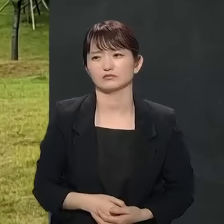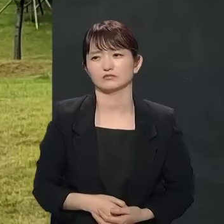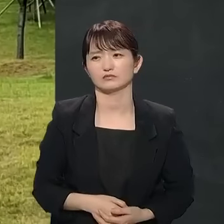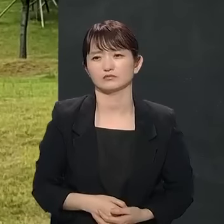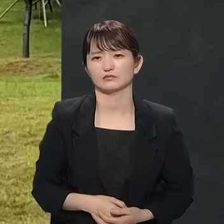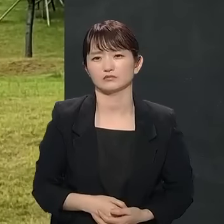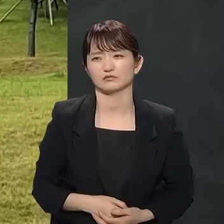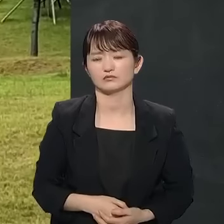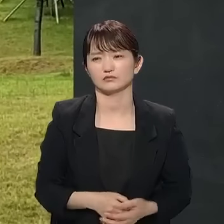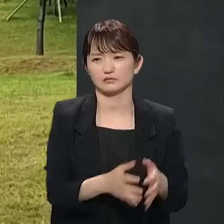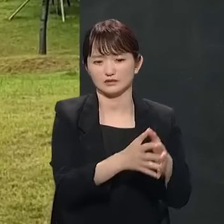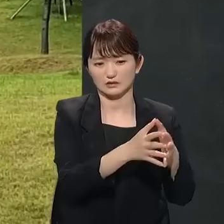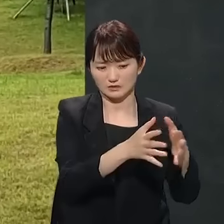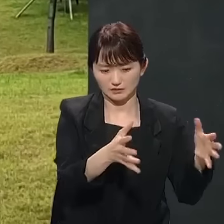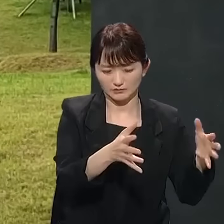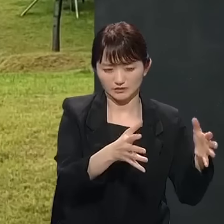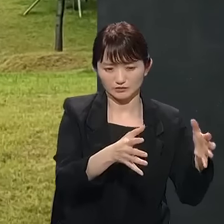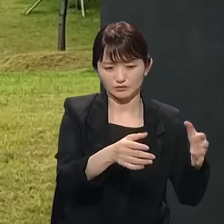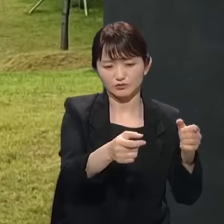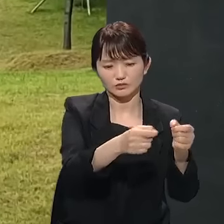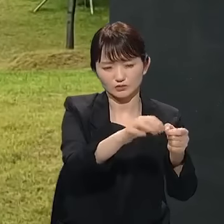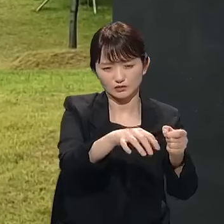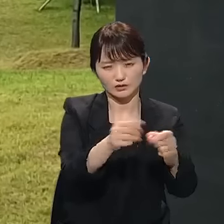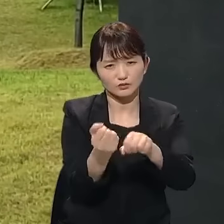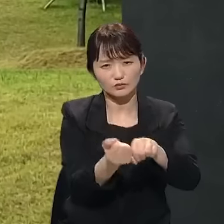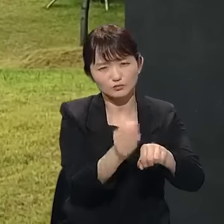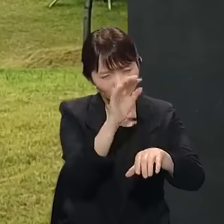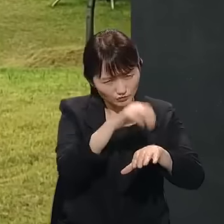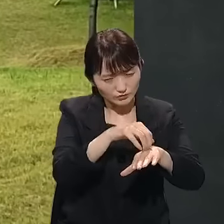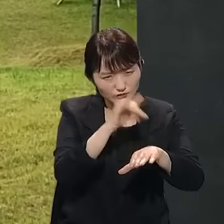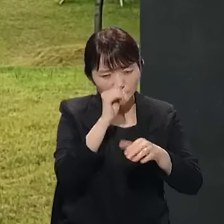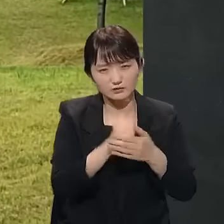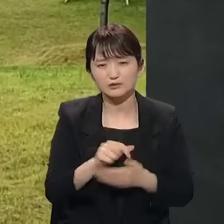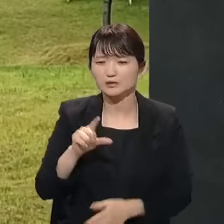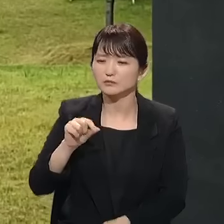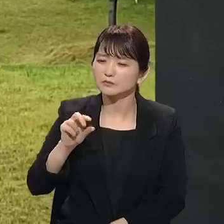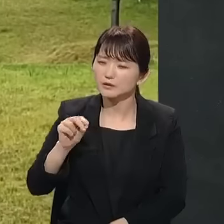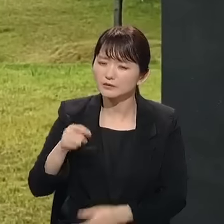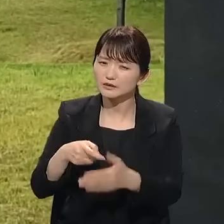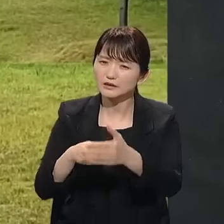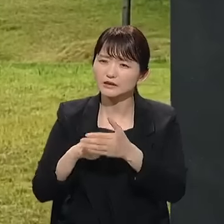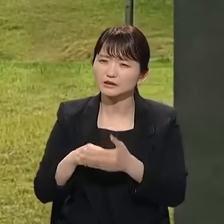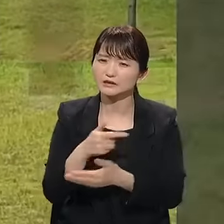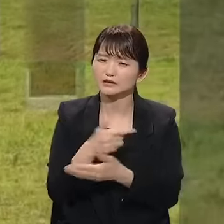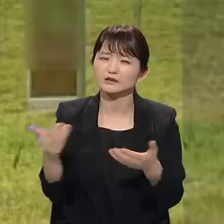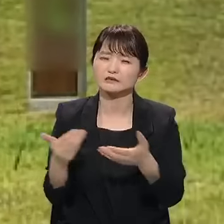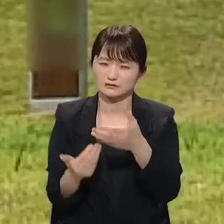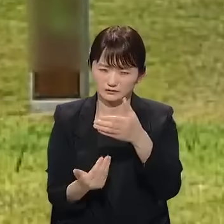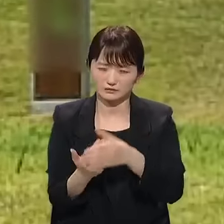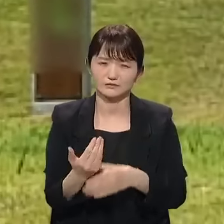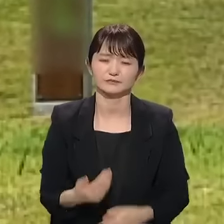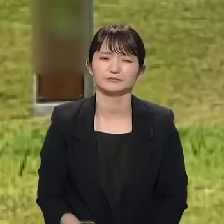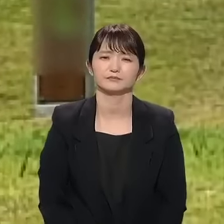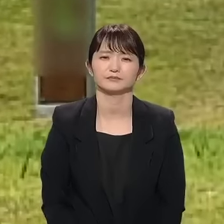저 보니까 아파트도 있고 주변에 있을 것 같은데요. 그 몇만 원 아끼자고 잘못하다가 정말 큰일 납니다. 그러니까요. 알겠습니다.